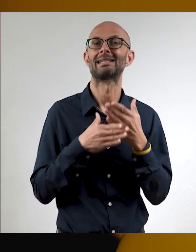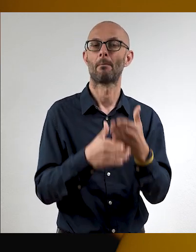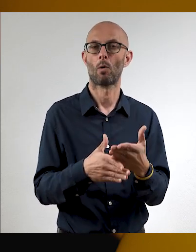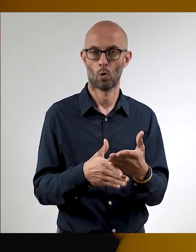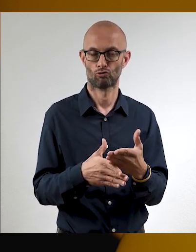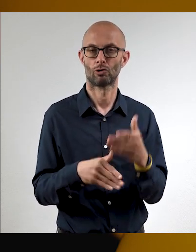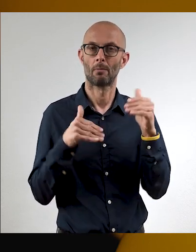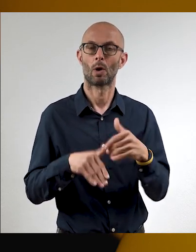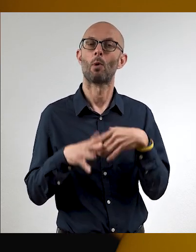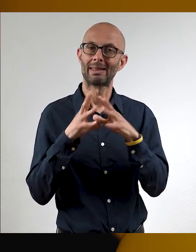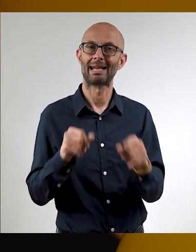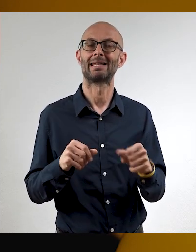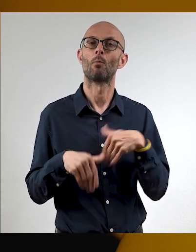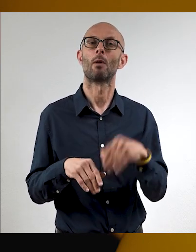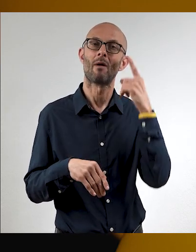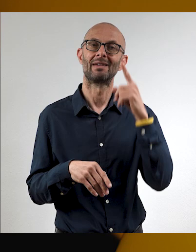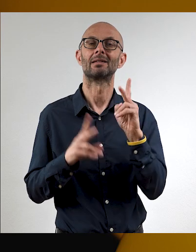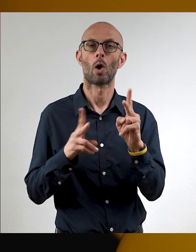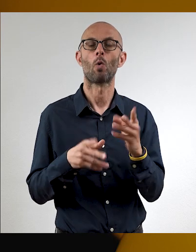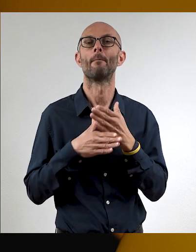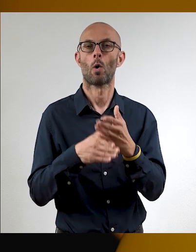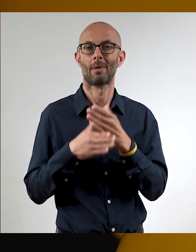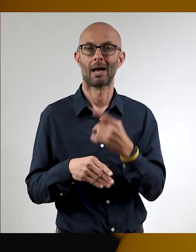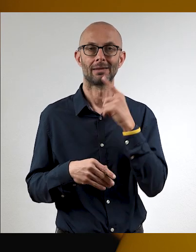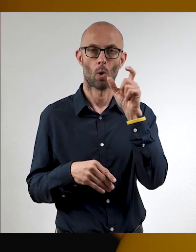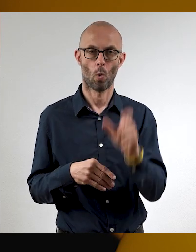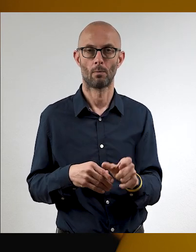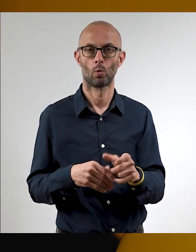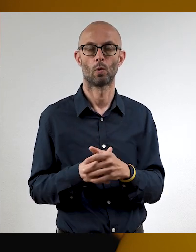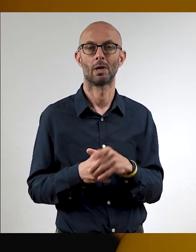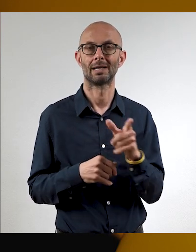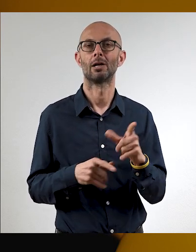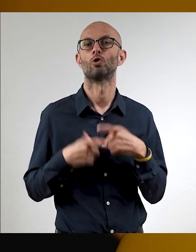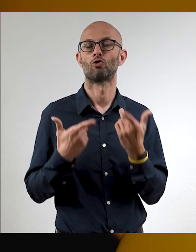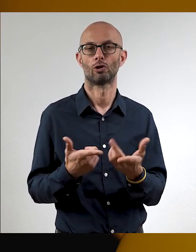pomoči moramo narediti, moramo vedeti, kako pomagati nekomu,